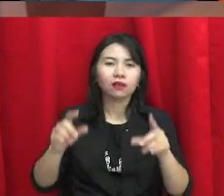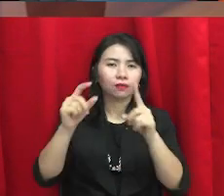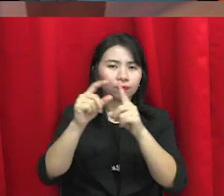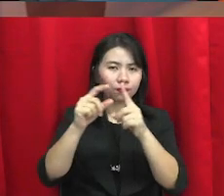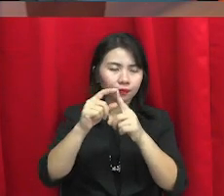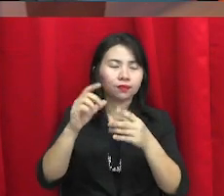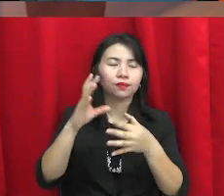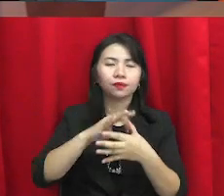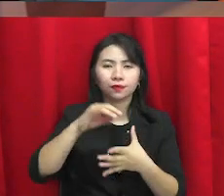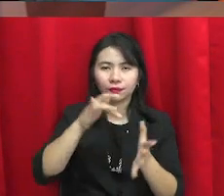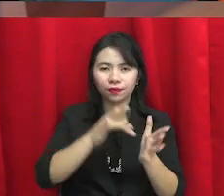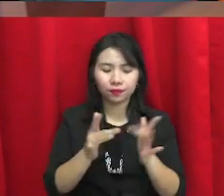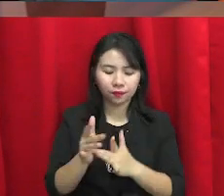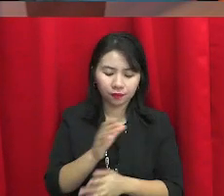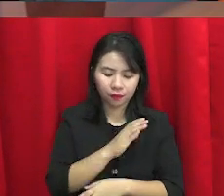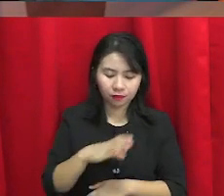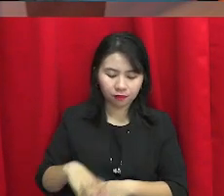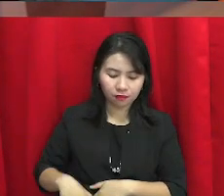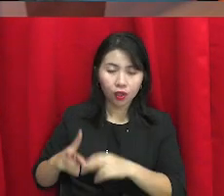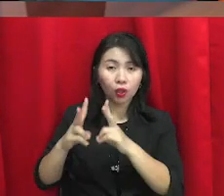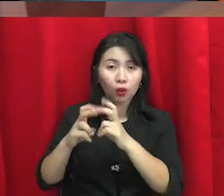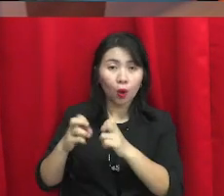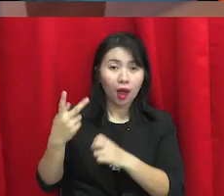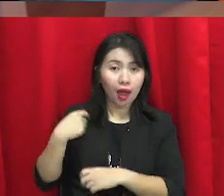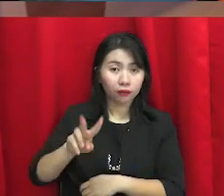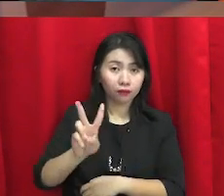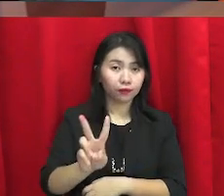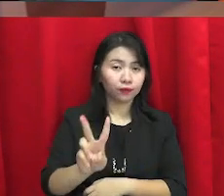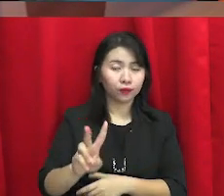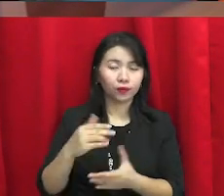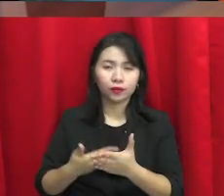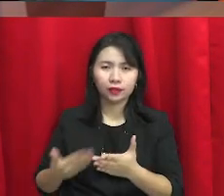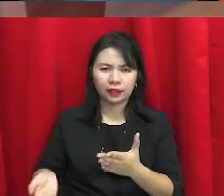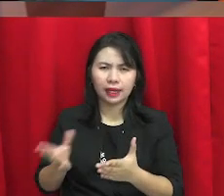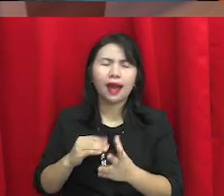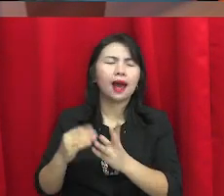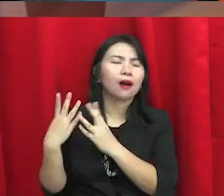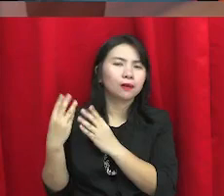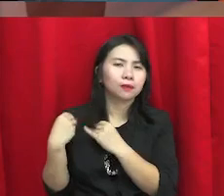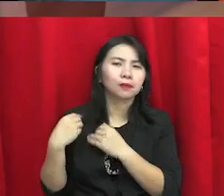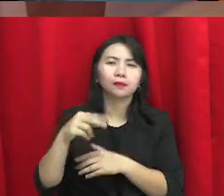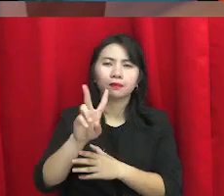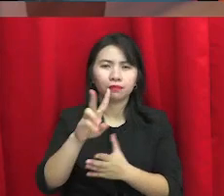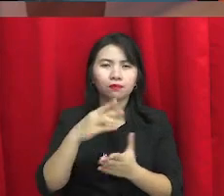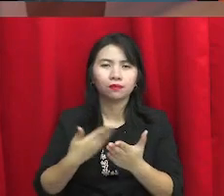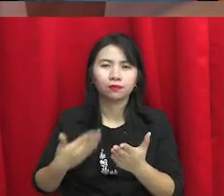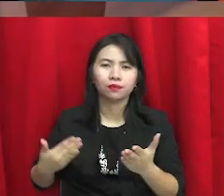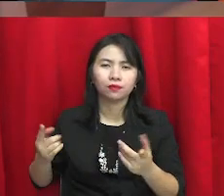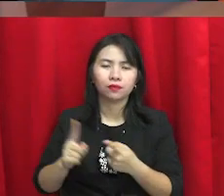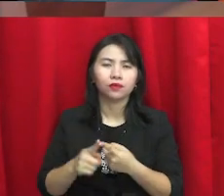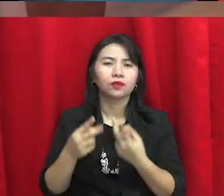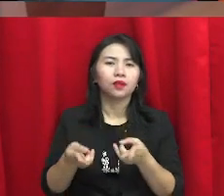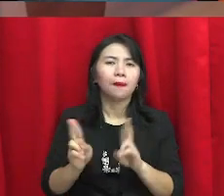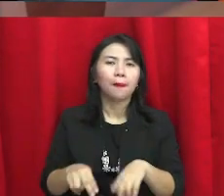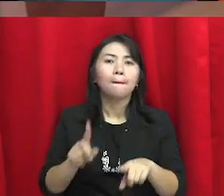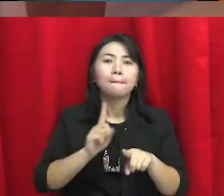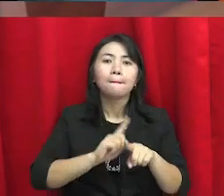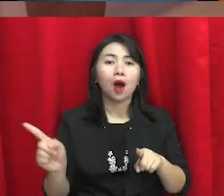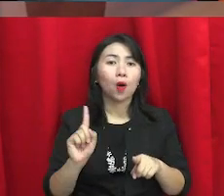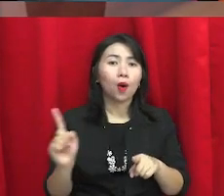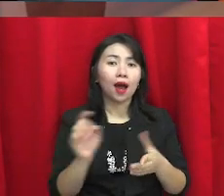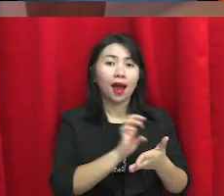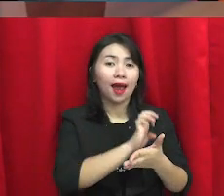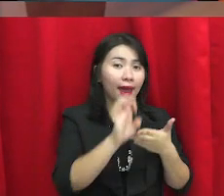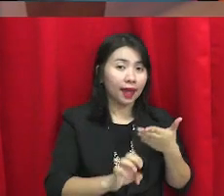may dalawa siyang ninanais mangyari or inaasahang pangyayari. You see? eh, ang pantapos niya pa rin ay yung